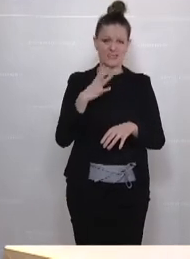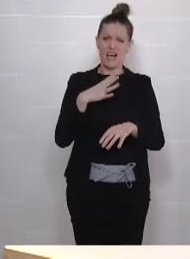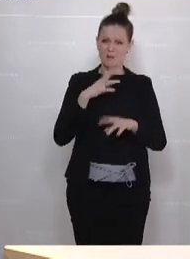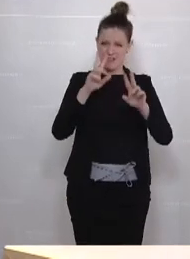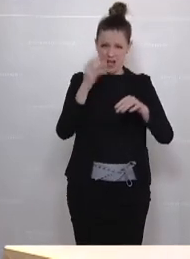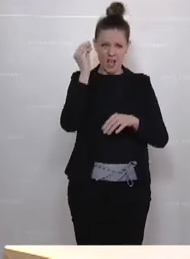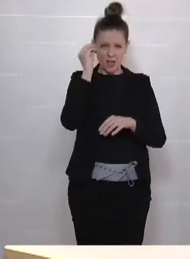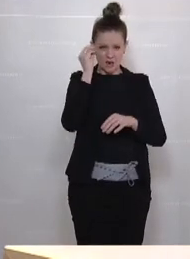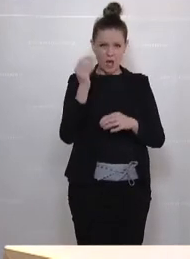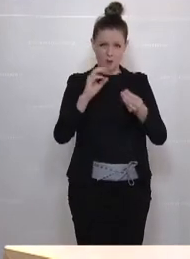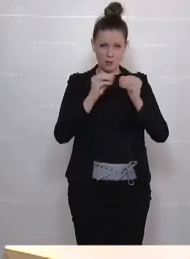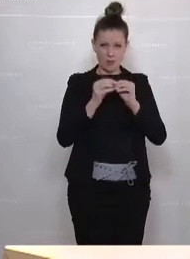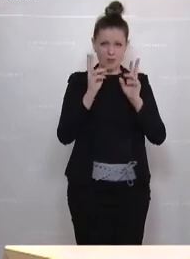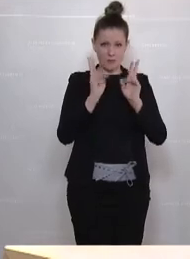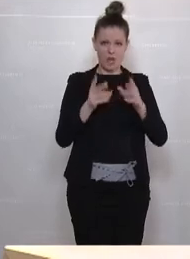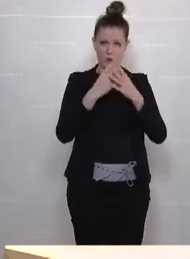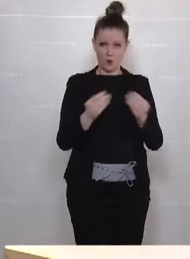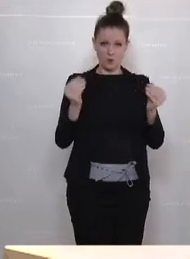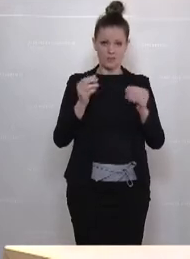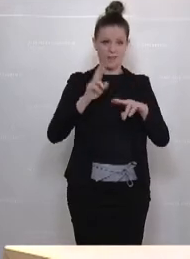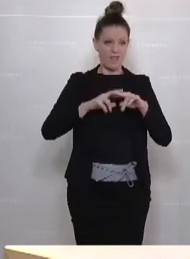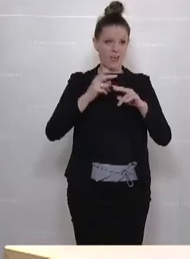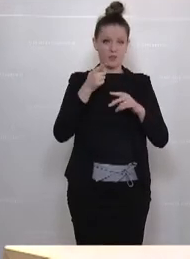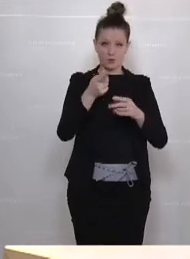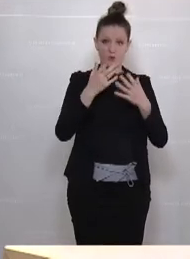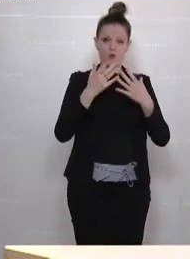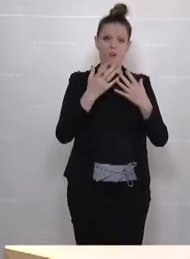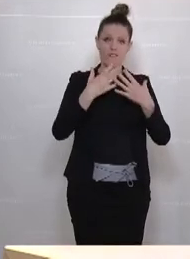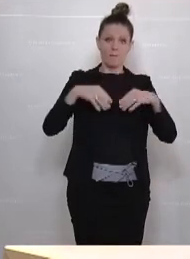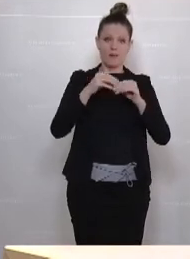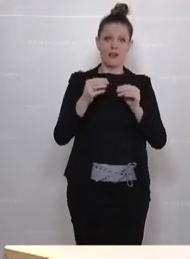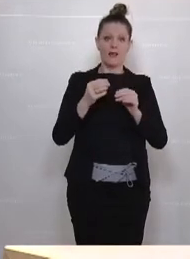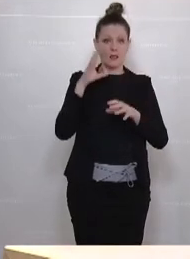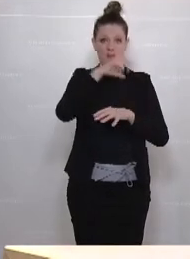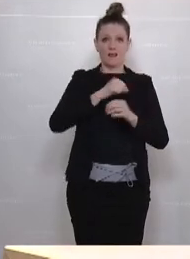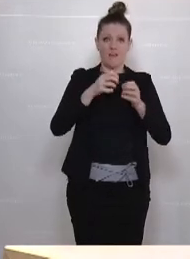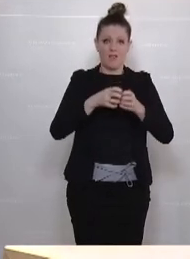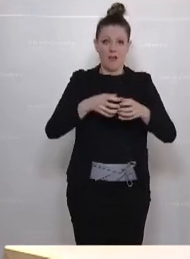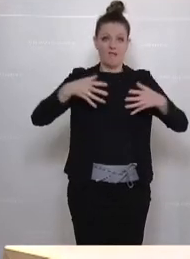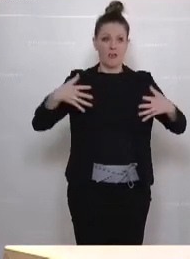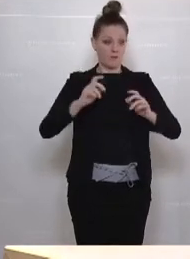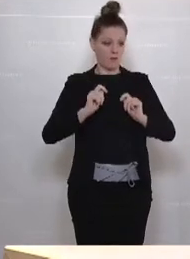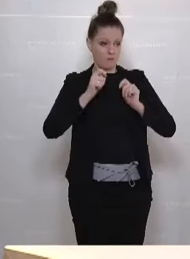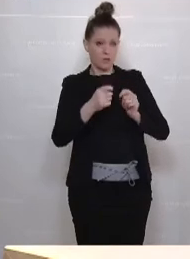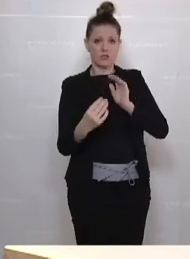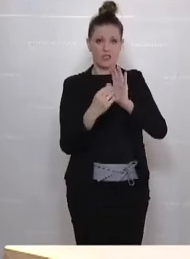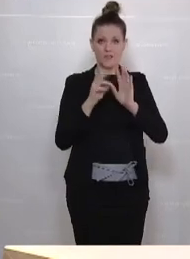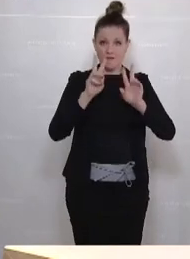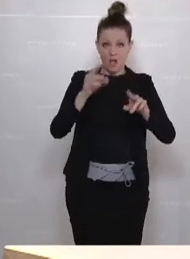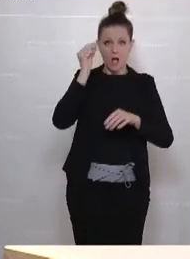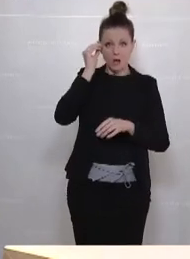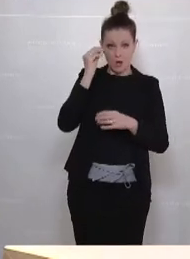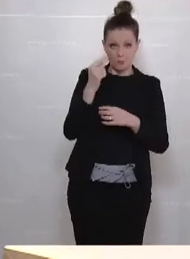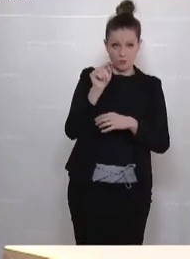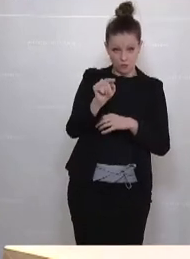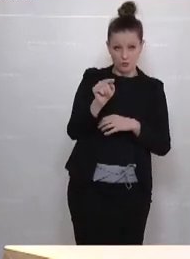das Problem lösen zu können, wenn wir jetzt noch weiter den Familienbegriff ausweiten, so wie es in dem Vorschlag der Fall ist? Glauben Sie wirklich,